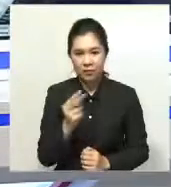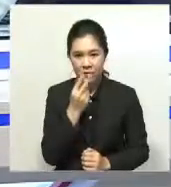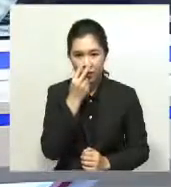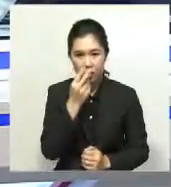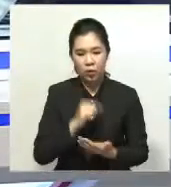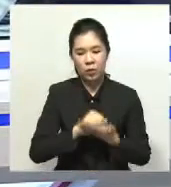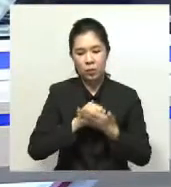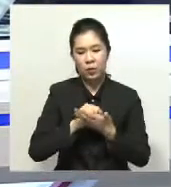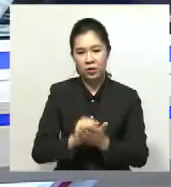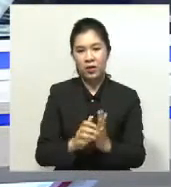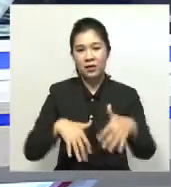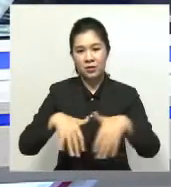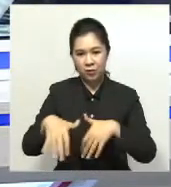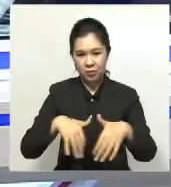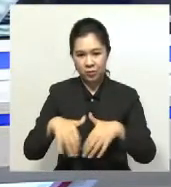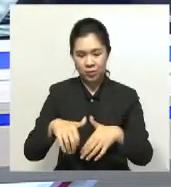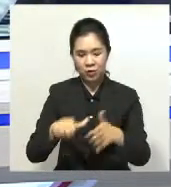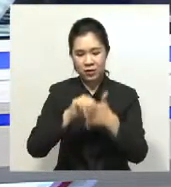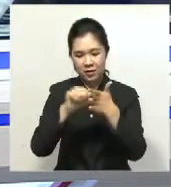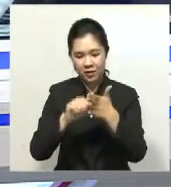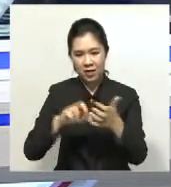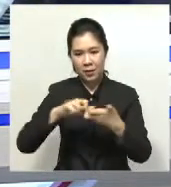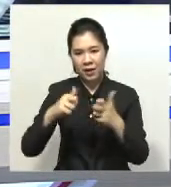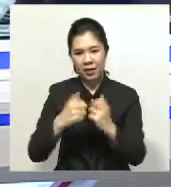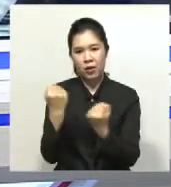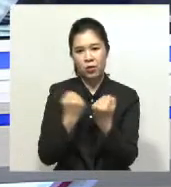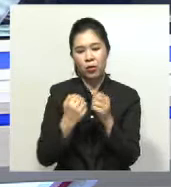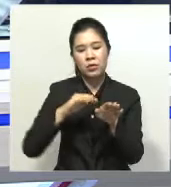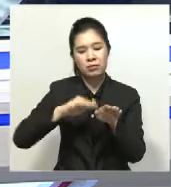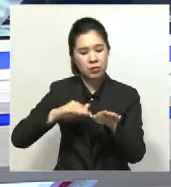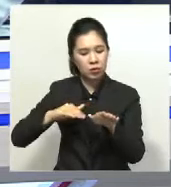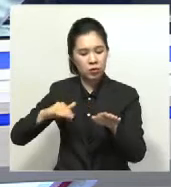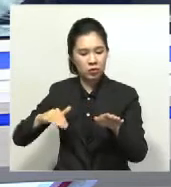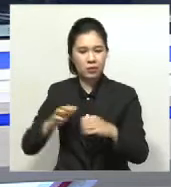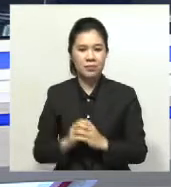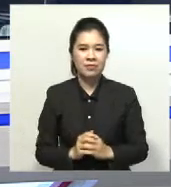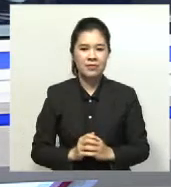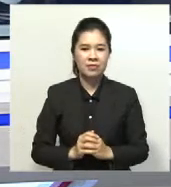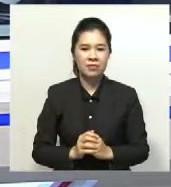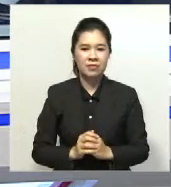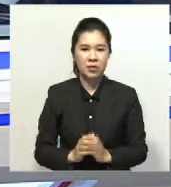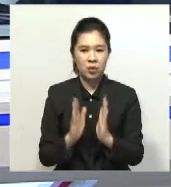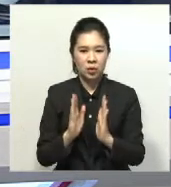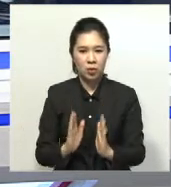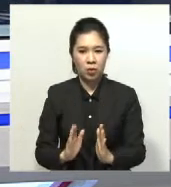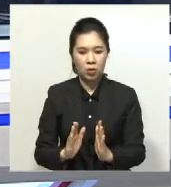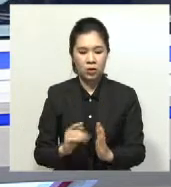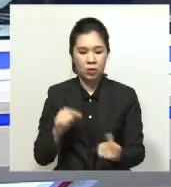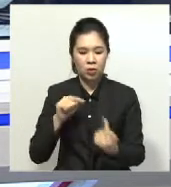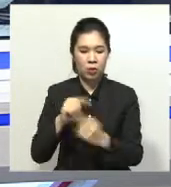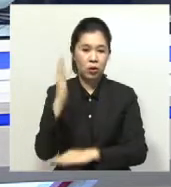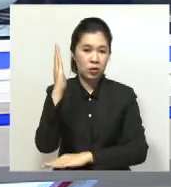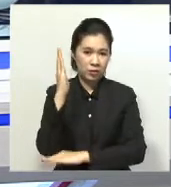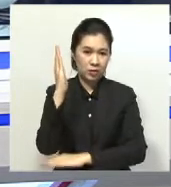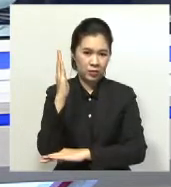มาดูการอำนวยความสะดวกให้กับประชาชนแล้วก็เป็นการแก้ปัญหาการจราจรติดขัดด้วยนะคะสำหรับประชาชนที่จะต้องเดินทางมาที่บริเวณอนุสาวรี